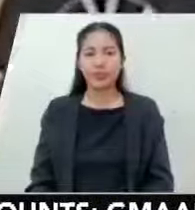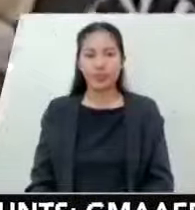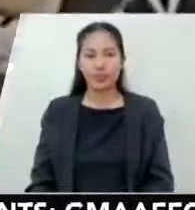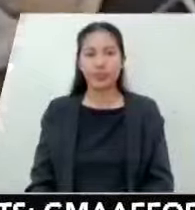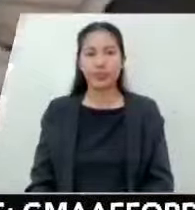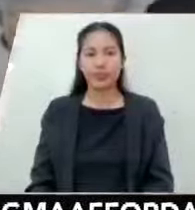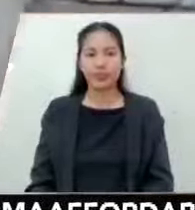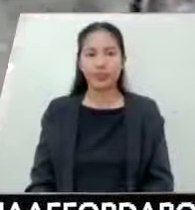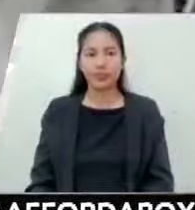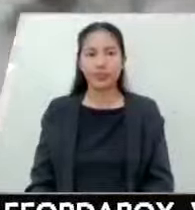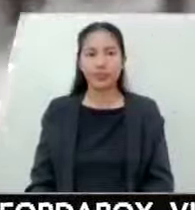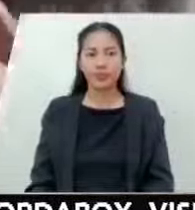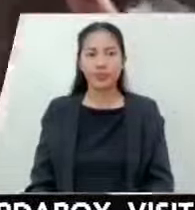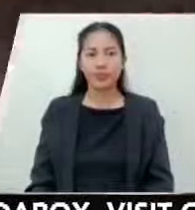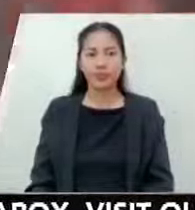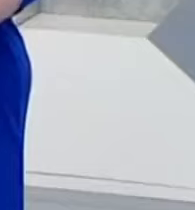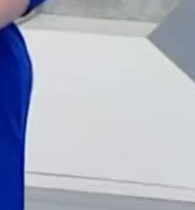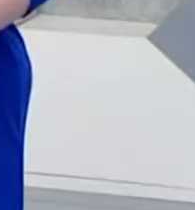Affairs Department.